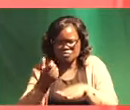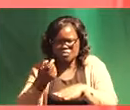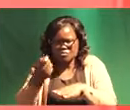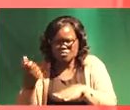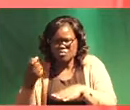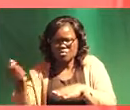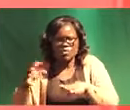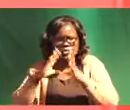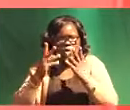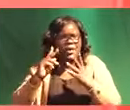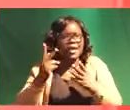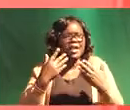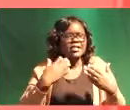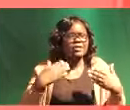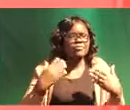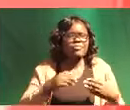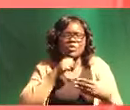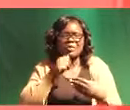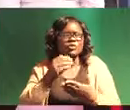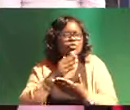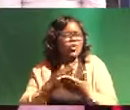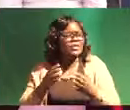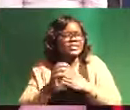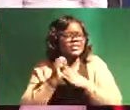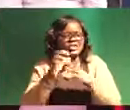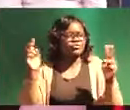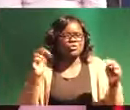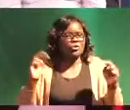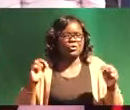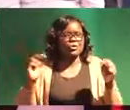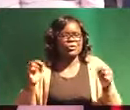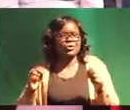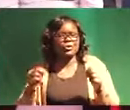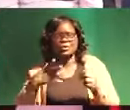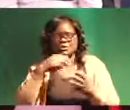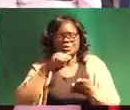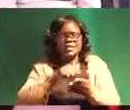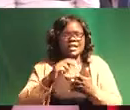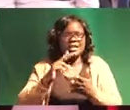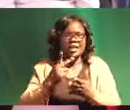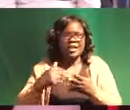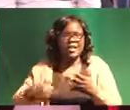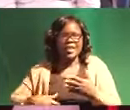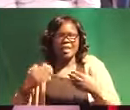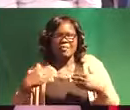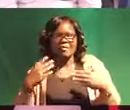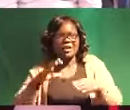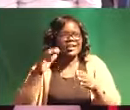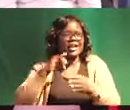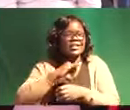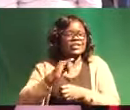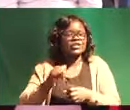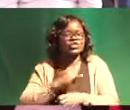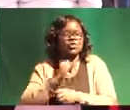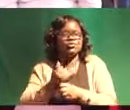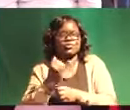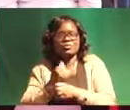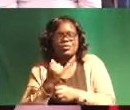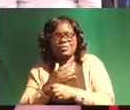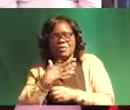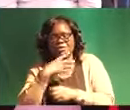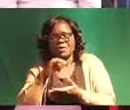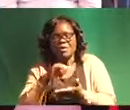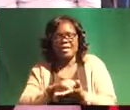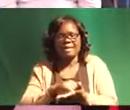kila Mkenya, lakini sio mambo ya viongozi. Ili Wakenya hawa vijana wetu wapate ajira.